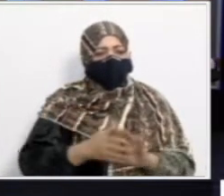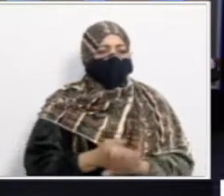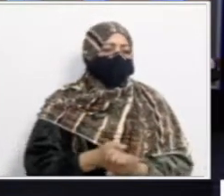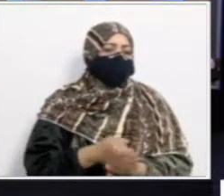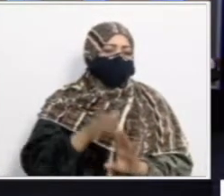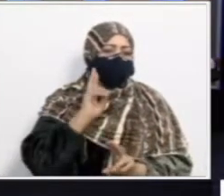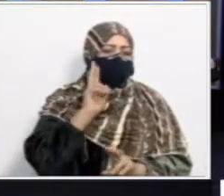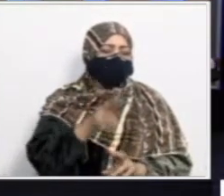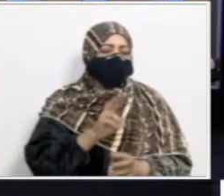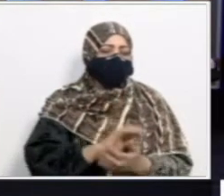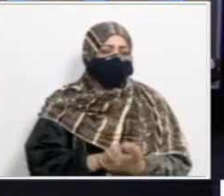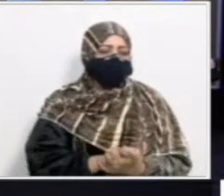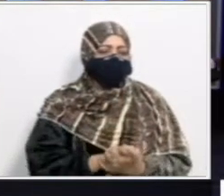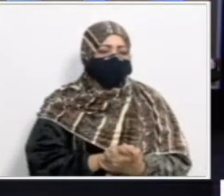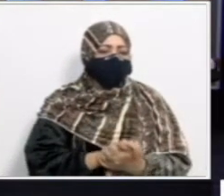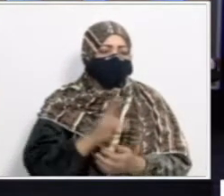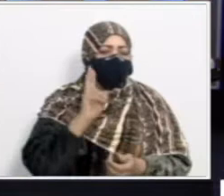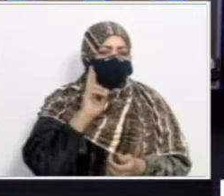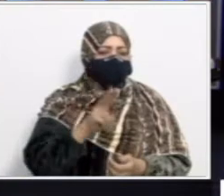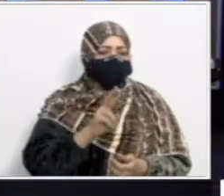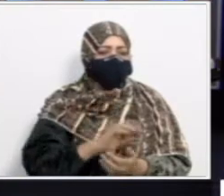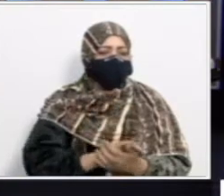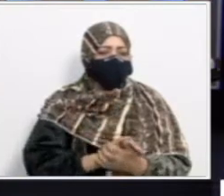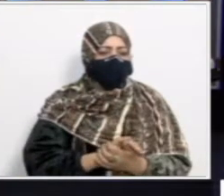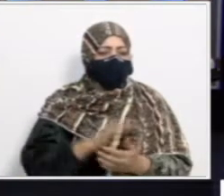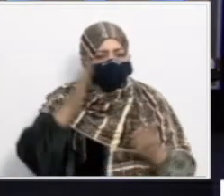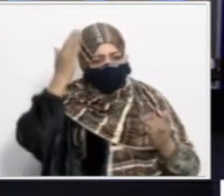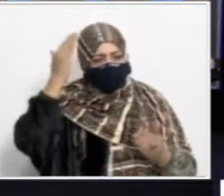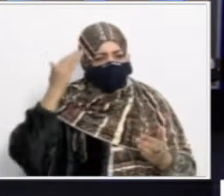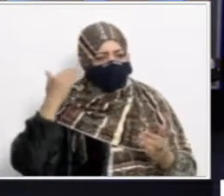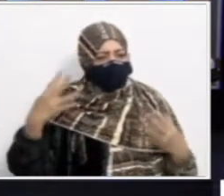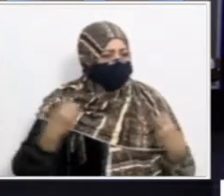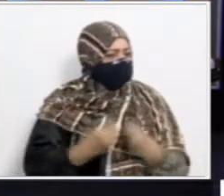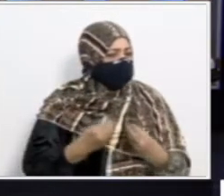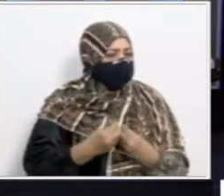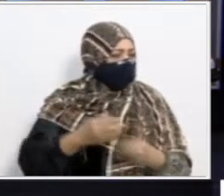امام النساء ولا في الخارج؟ في الخارج.